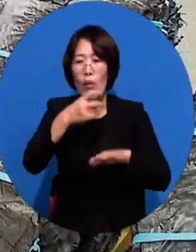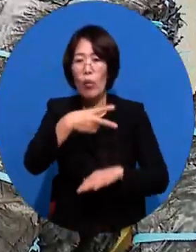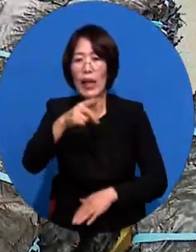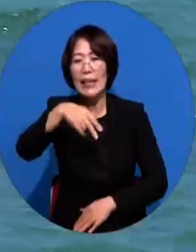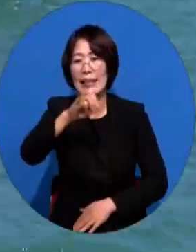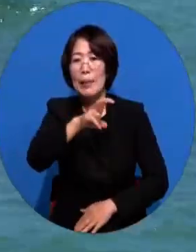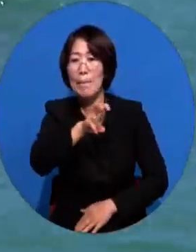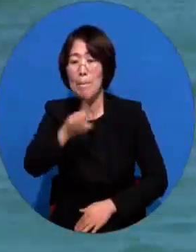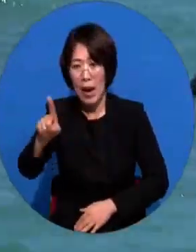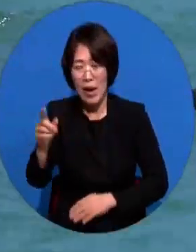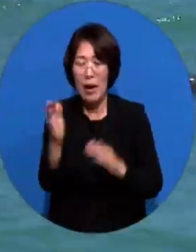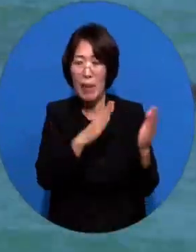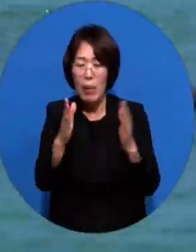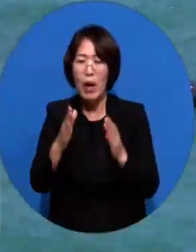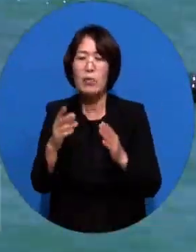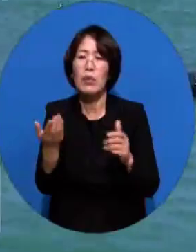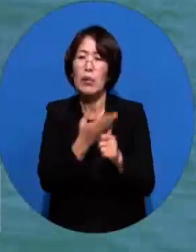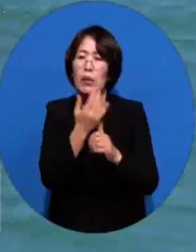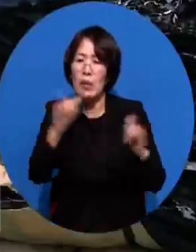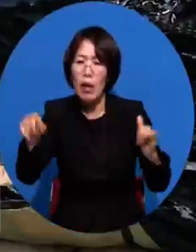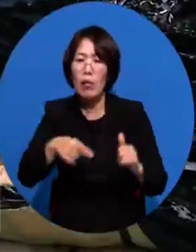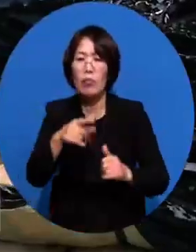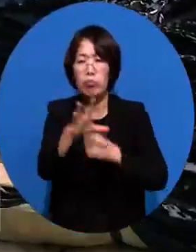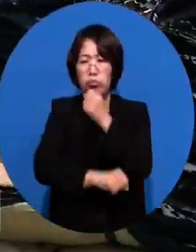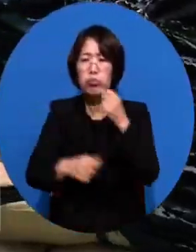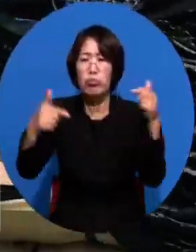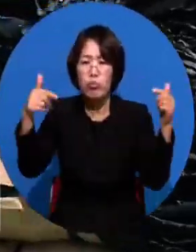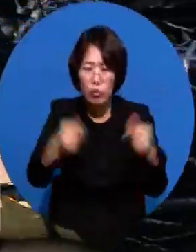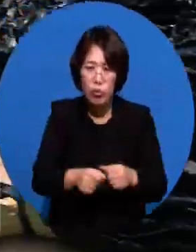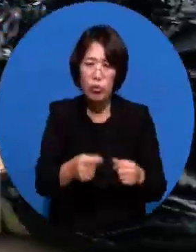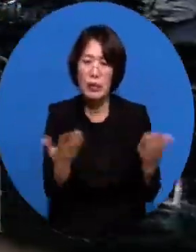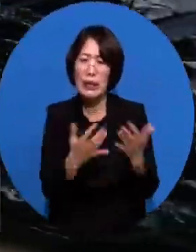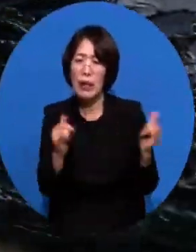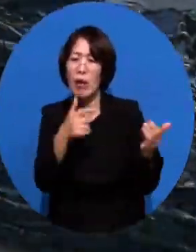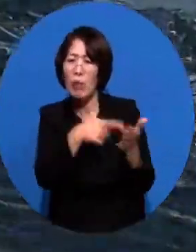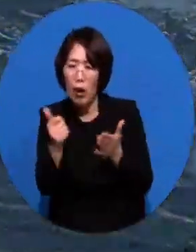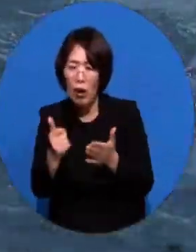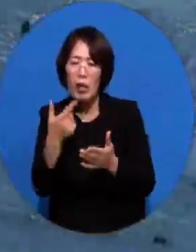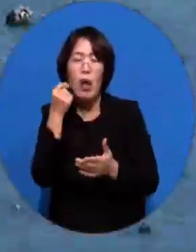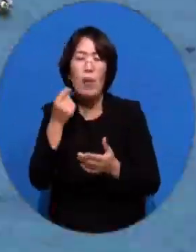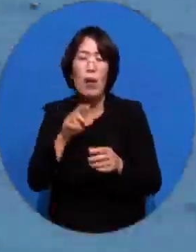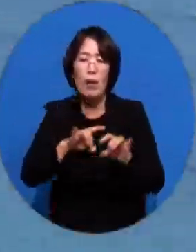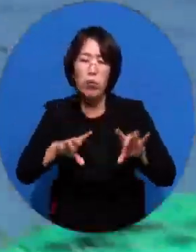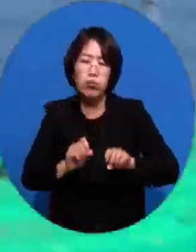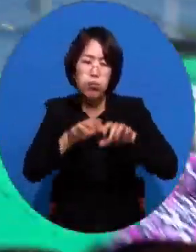다시마. 그러나 어민들은 수확량 감소와 인력난, 일본 원전